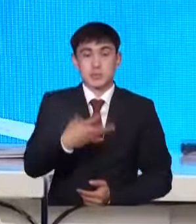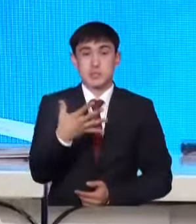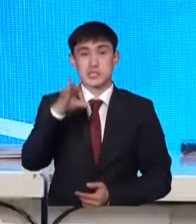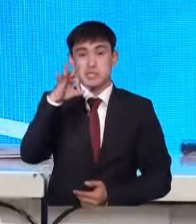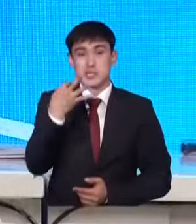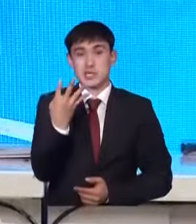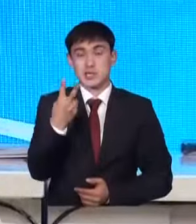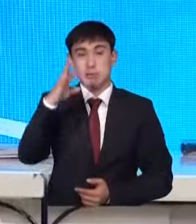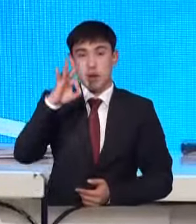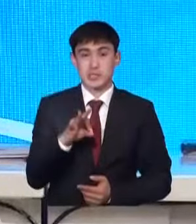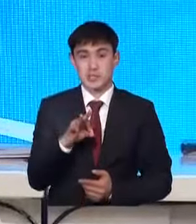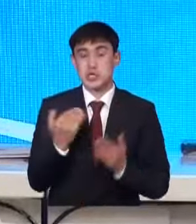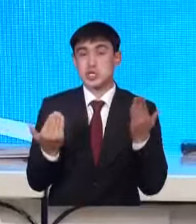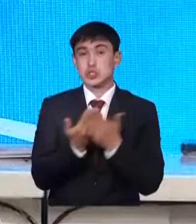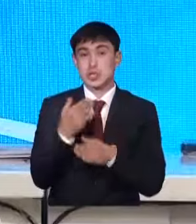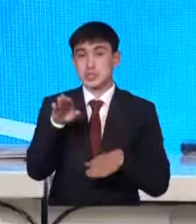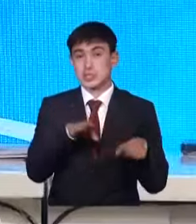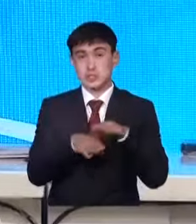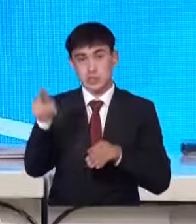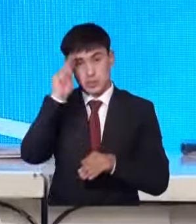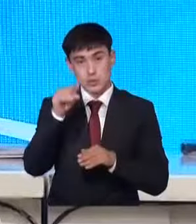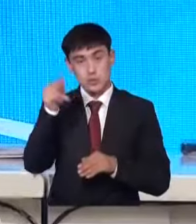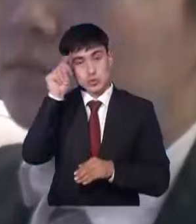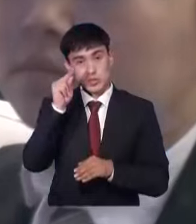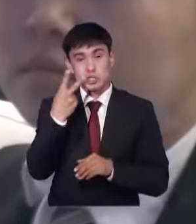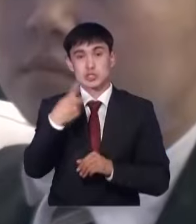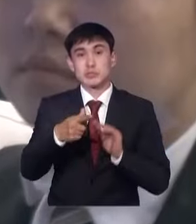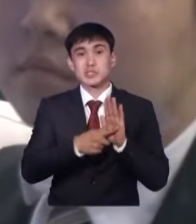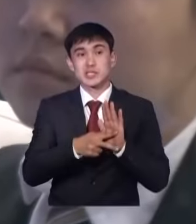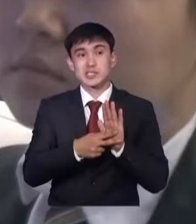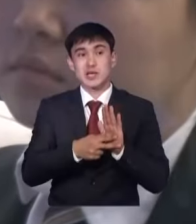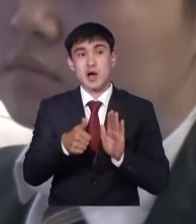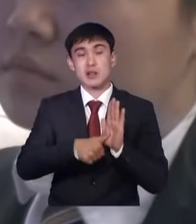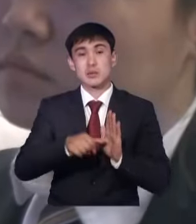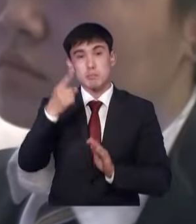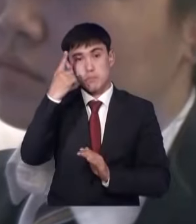25-2% жаңа дағдыларға үйренген, 28-6% кеңес алған,